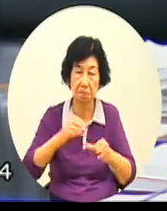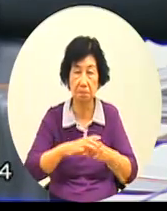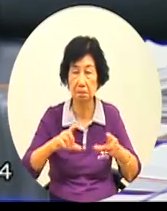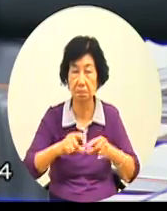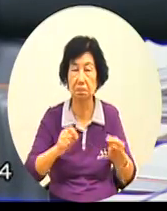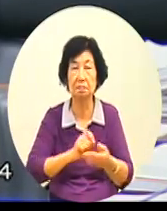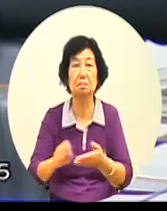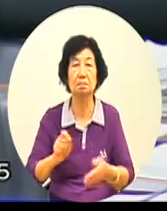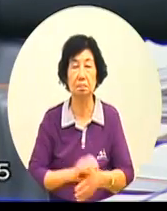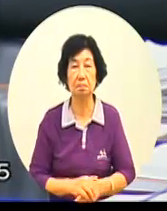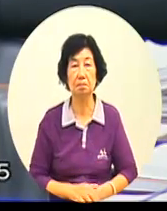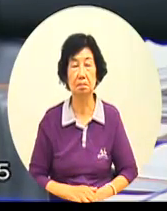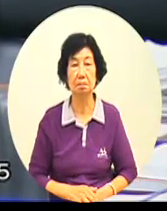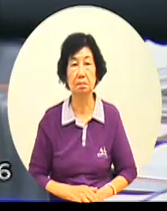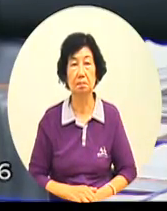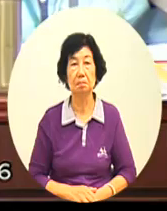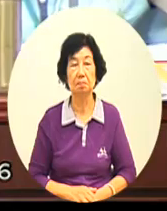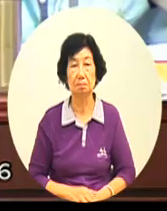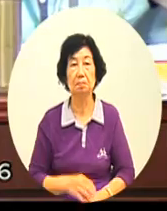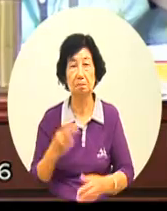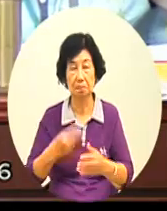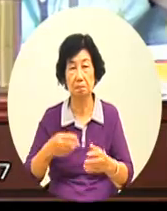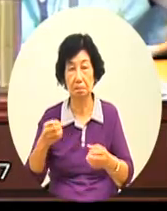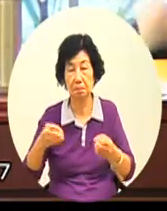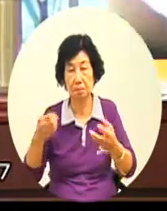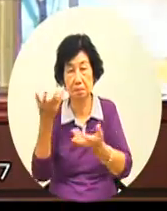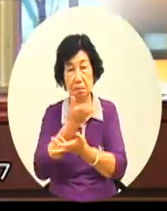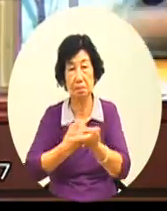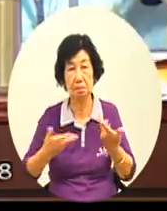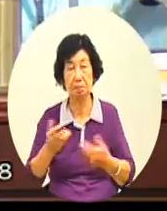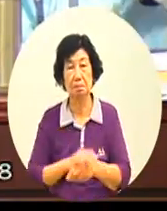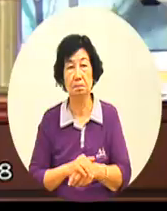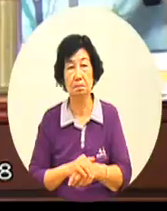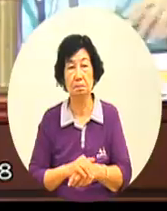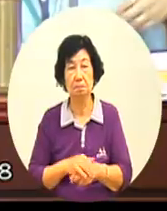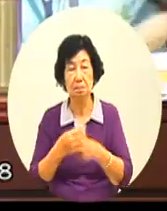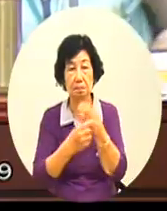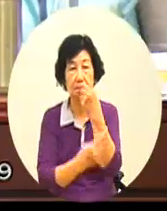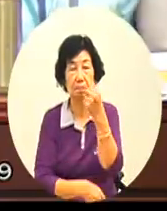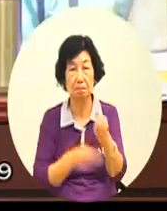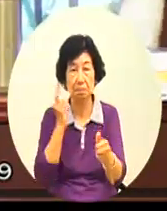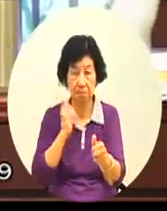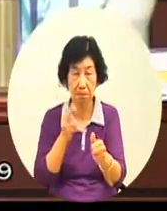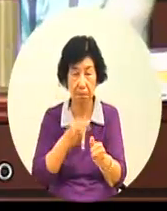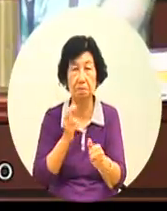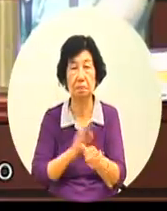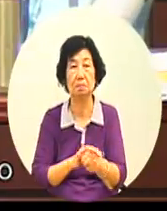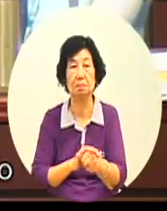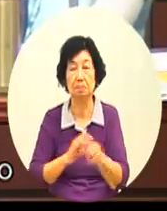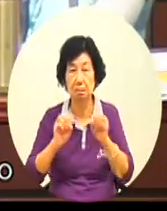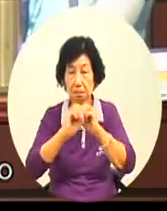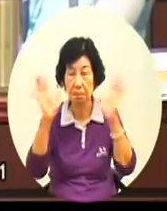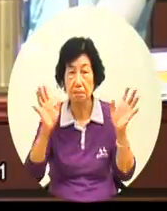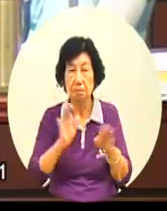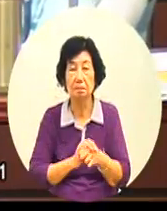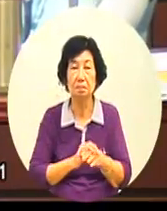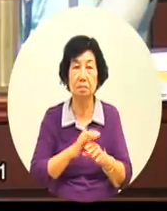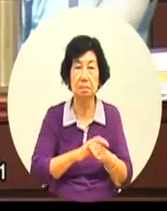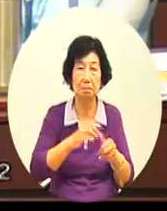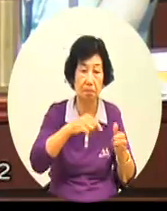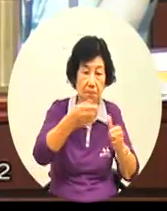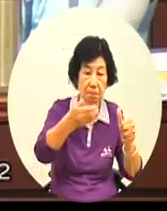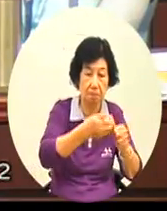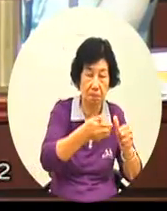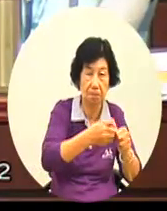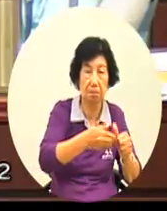谢议员的关心，我们再研议。 好那个法令的宣导甚至于跟教育局来做配合，让更多的